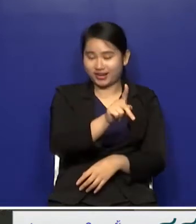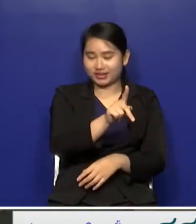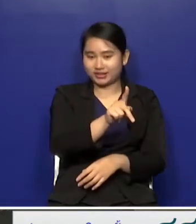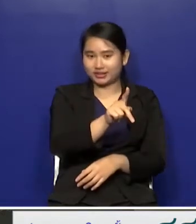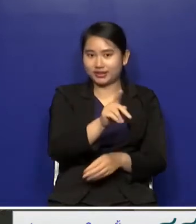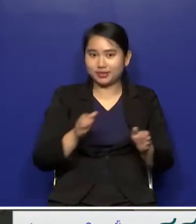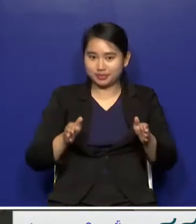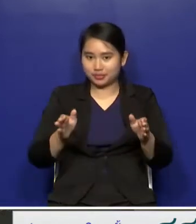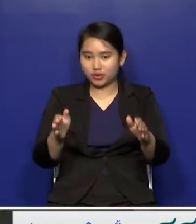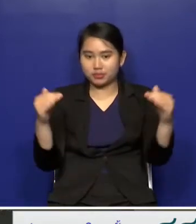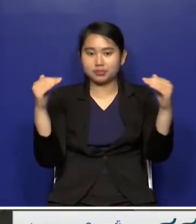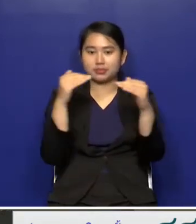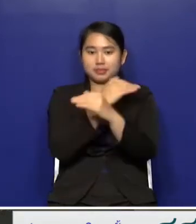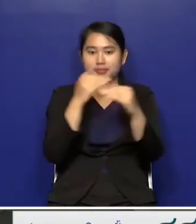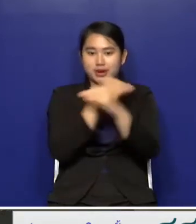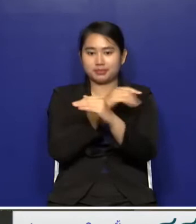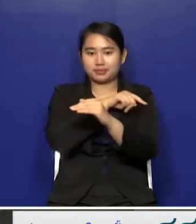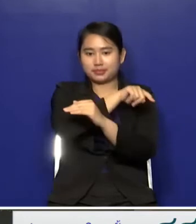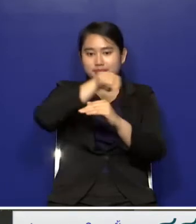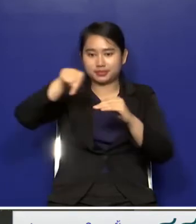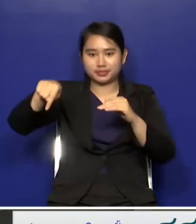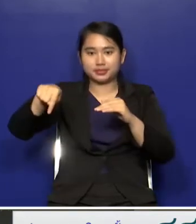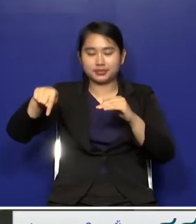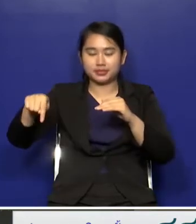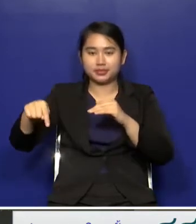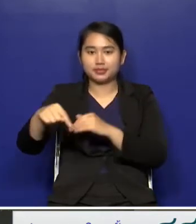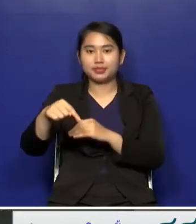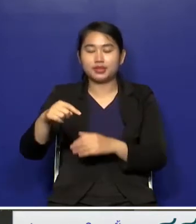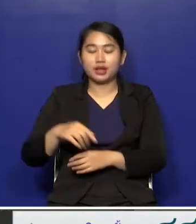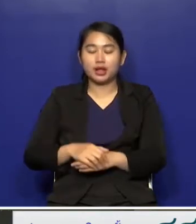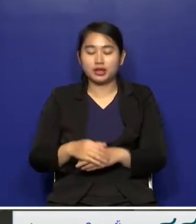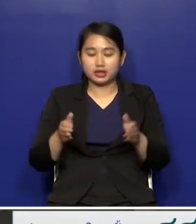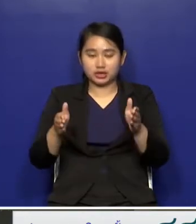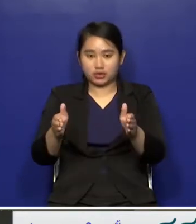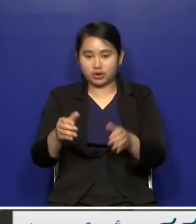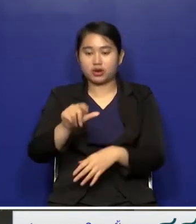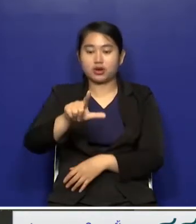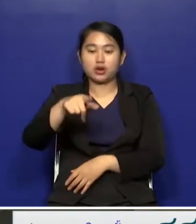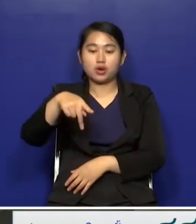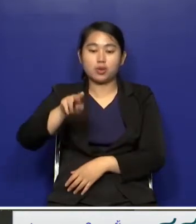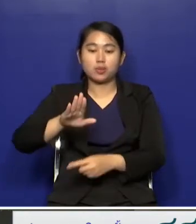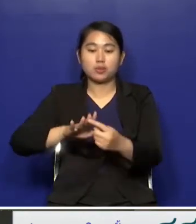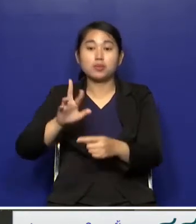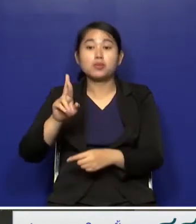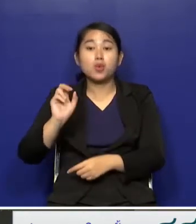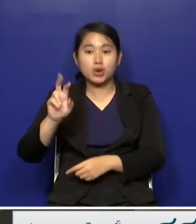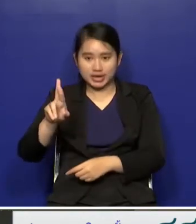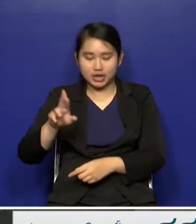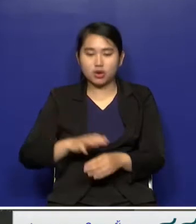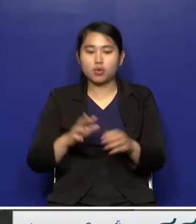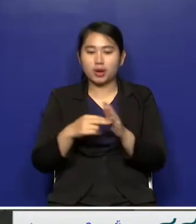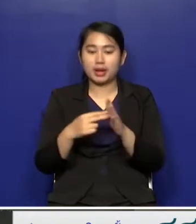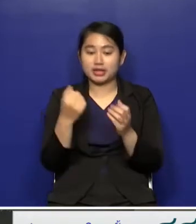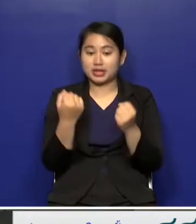บ้านเกาะหมีแล้วไปออกถนนเส้นลพบุรีราเมศวร์ชาวบ้านใช้ถนนเส้นนี้เป็นทางลัดครับ